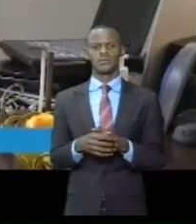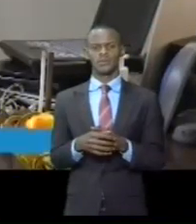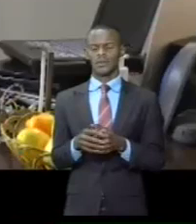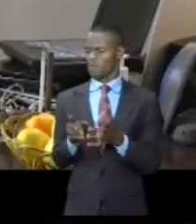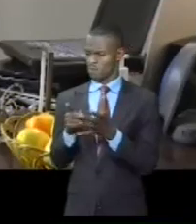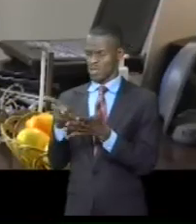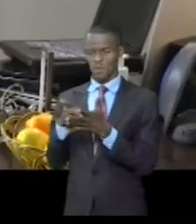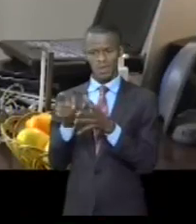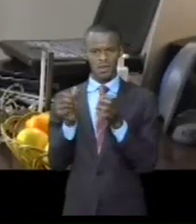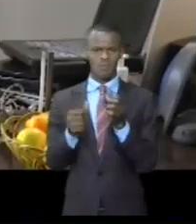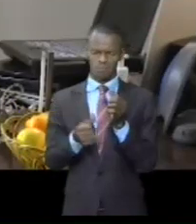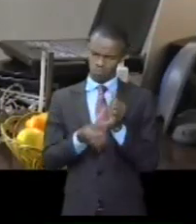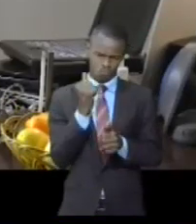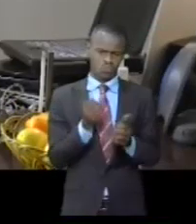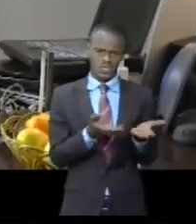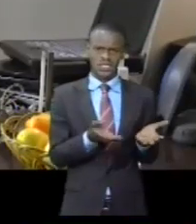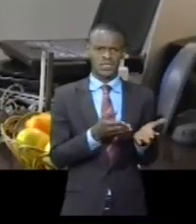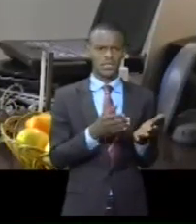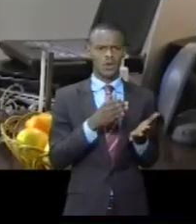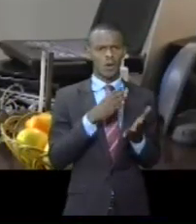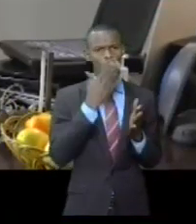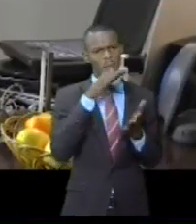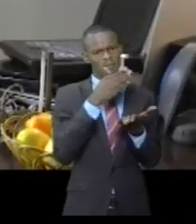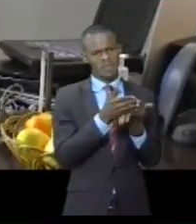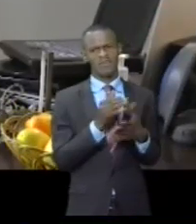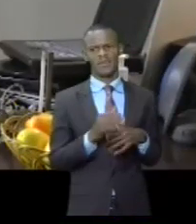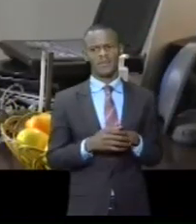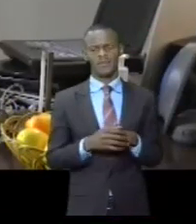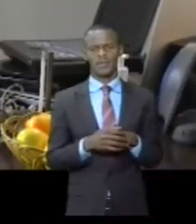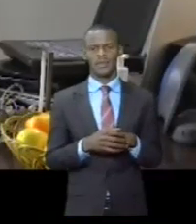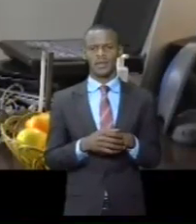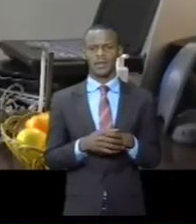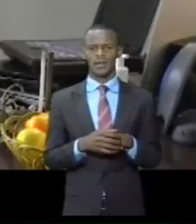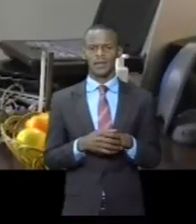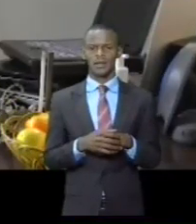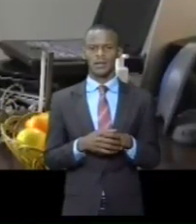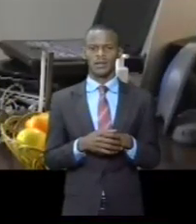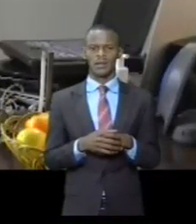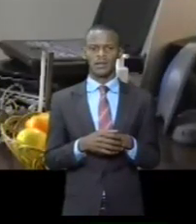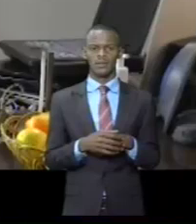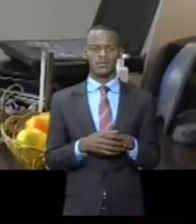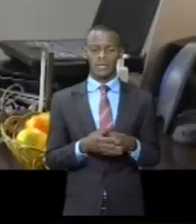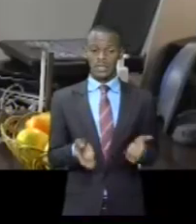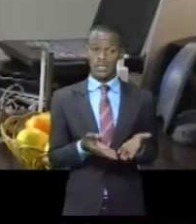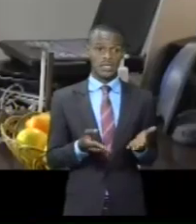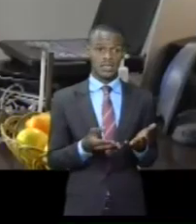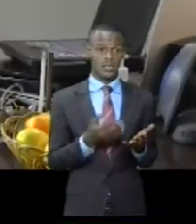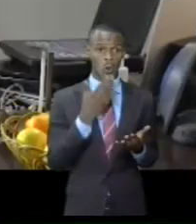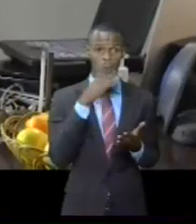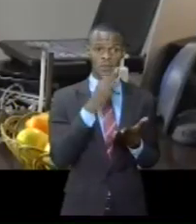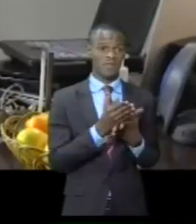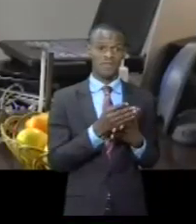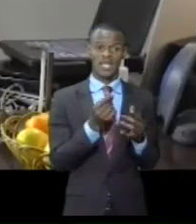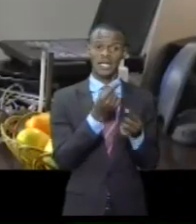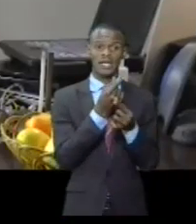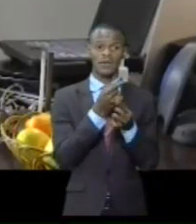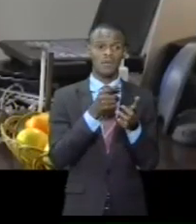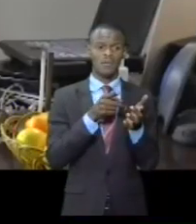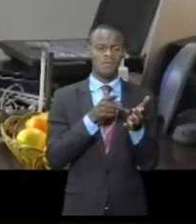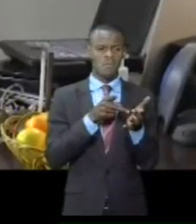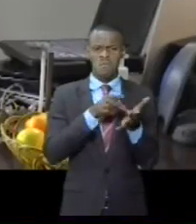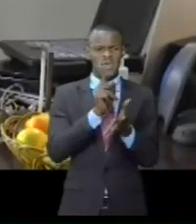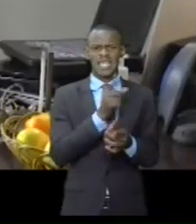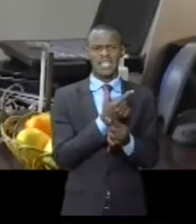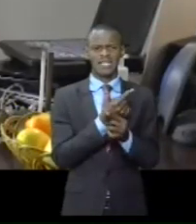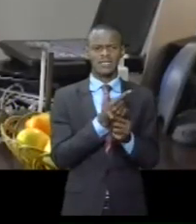les centres privés. Les soins ne peuvent pas être gratuits complètement, ce n'est pas possible. Mais néanmoins, nous avons fait